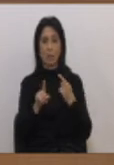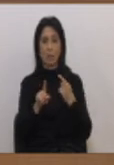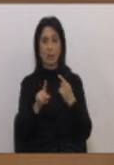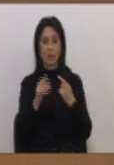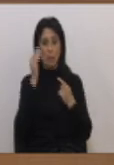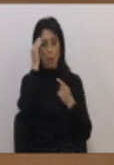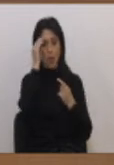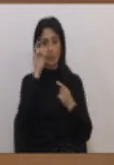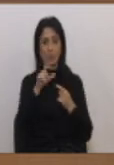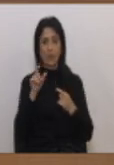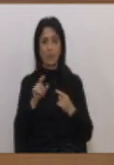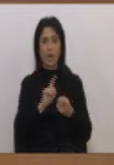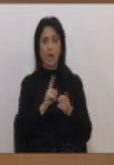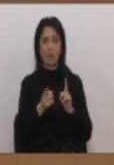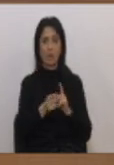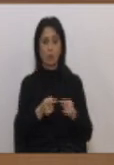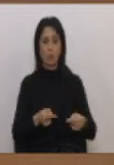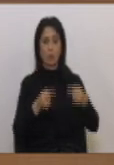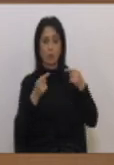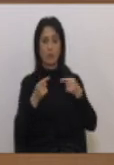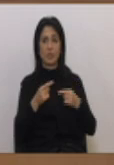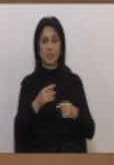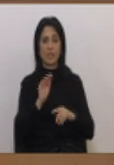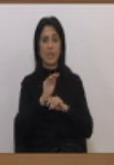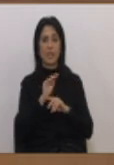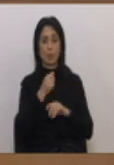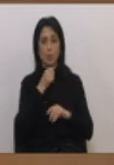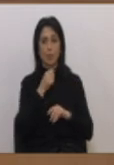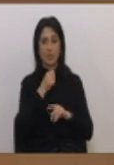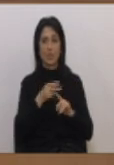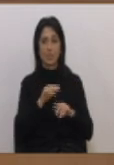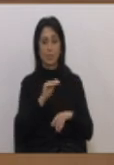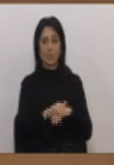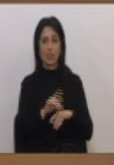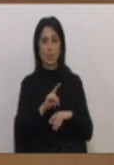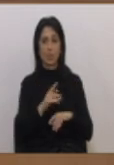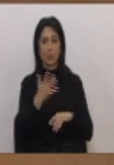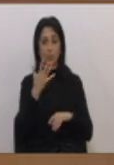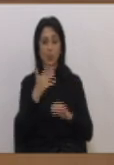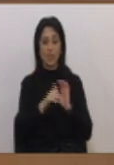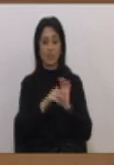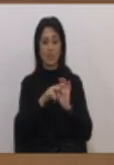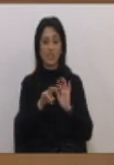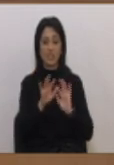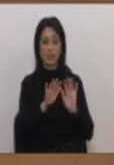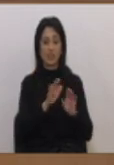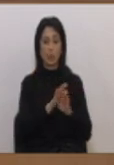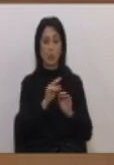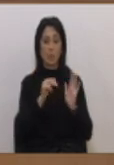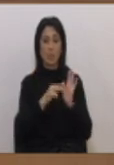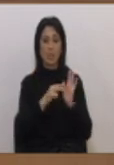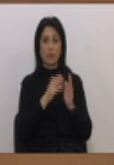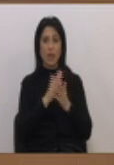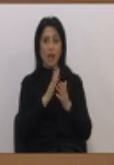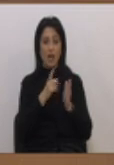განსხვავებულად მოაზროვნე ადამიანებს, არამედ უპირისპირდება კრიტიკულ მედიას და ის ფაქტი, რომ 5-6 ივლისის მოვლენები სრულფასოვნად არ